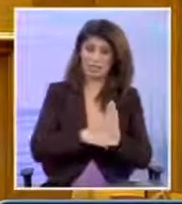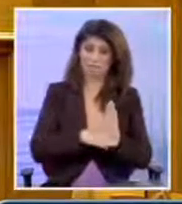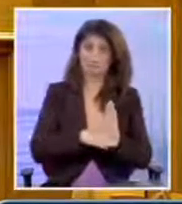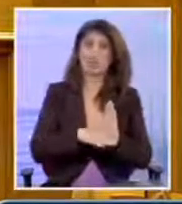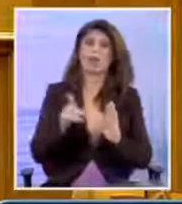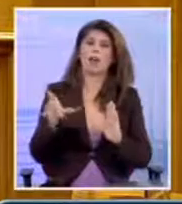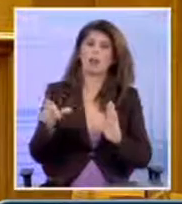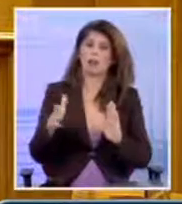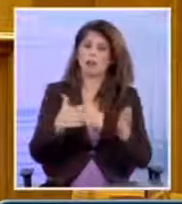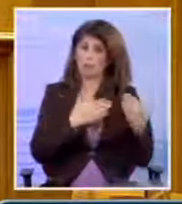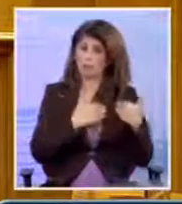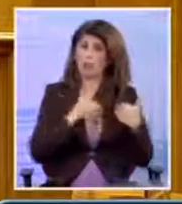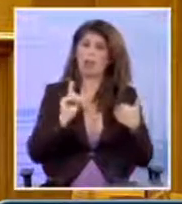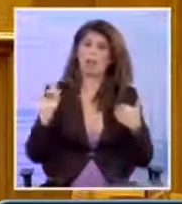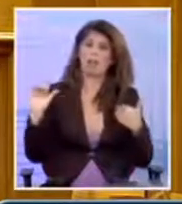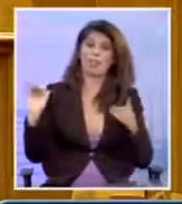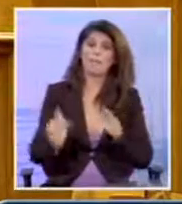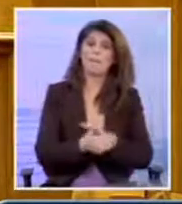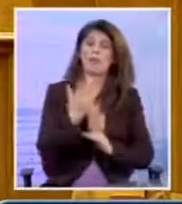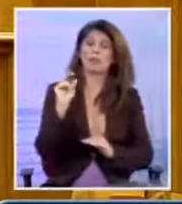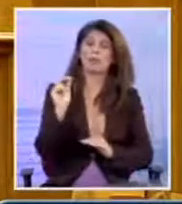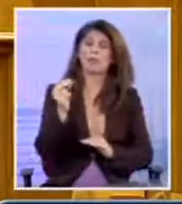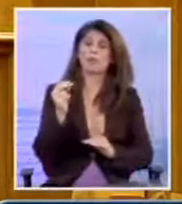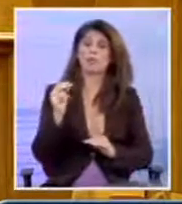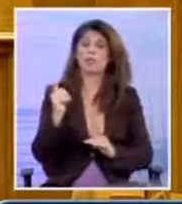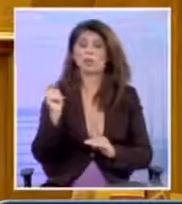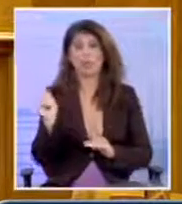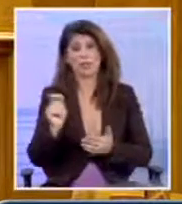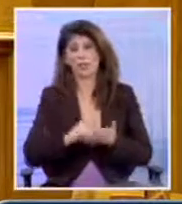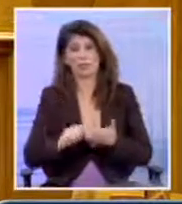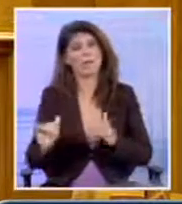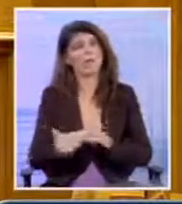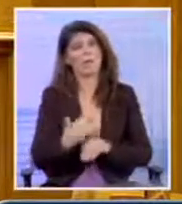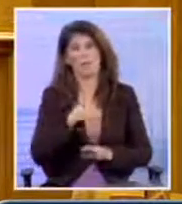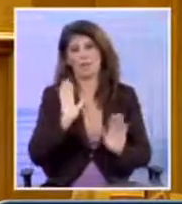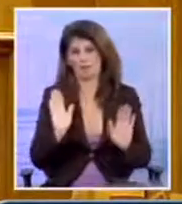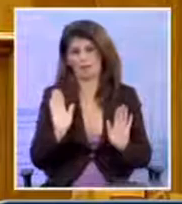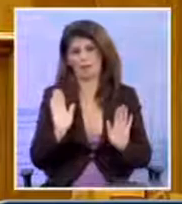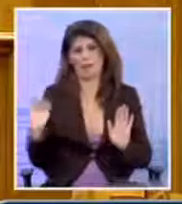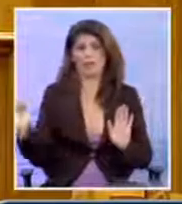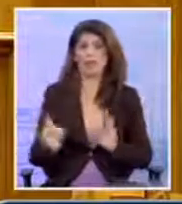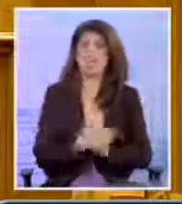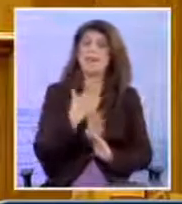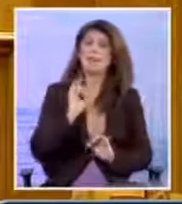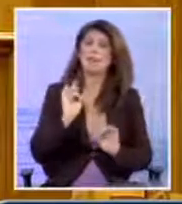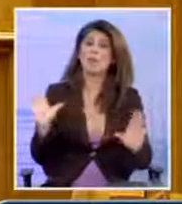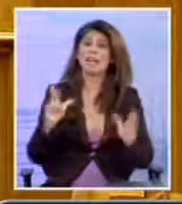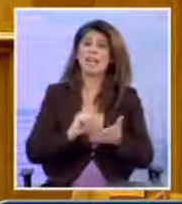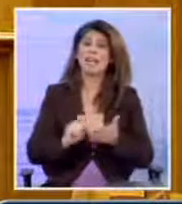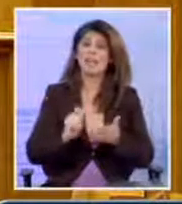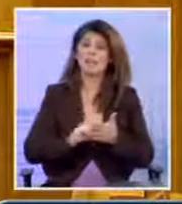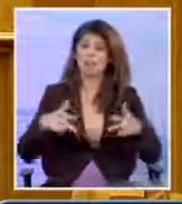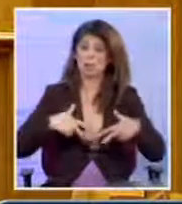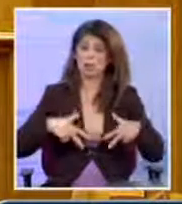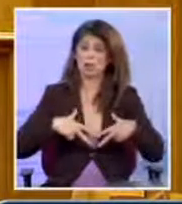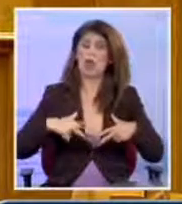Βεσφαλία, δεν πέρασε από βουλευτικό γραφείο, δεν πέρασε από πολιτικό γραφείο, δεν πέρασε από κανένα γραφείο υπουργού, δεν